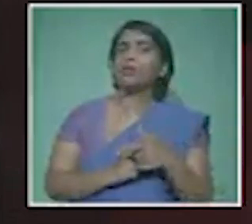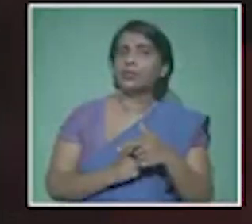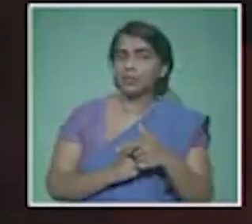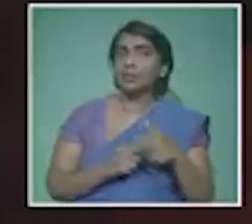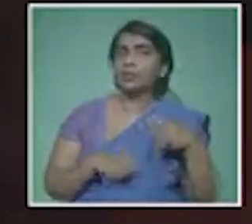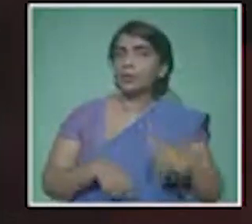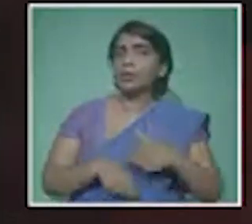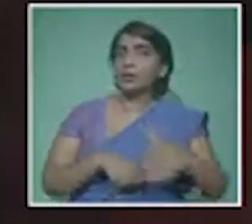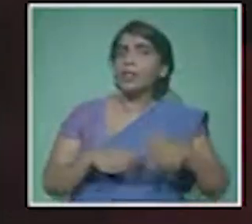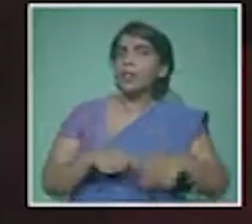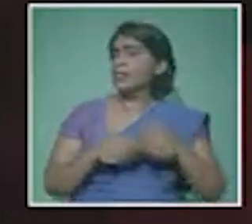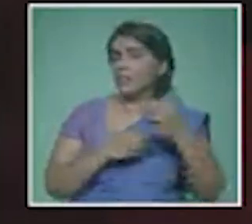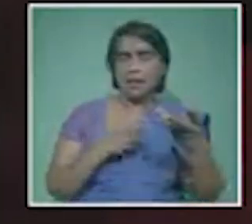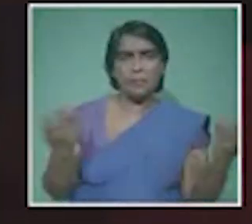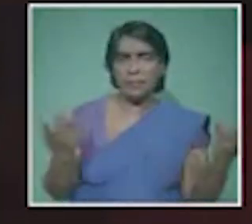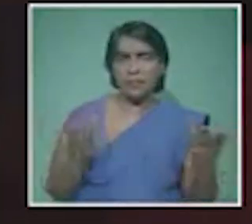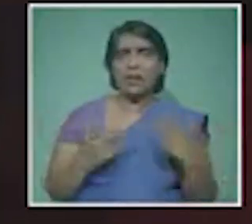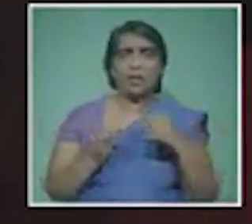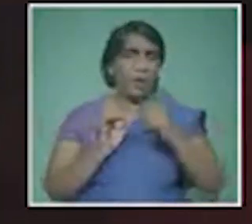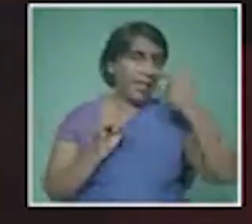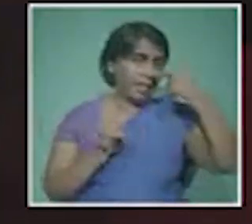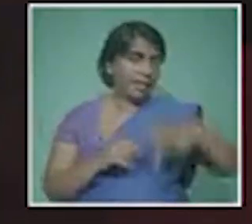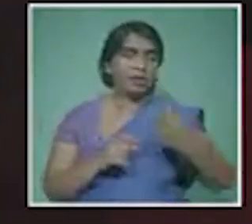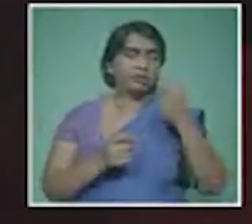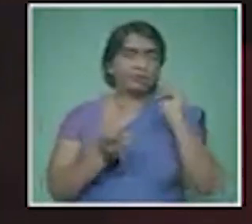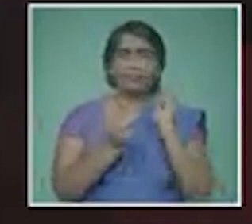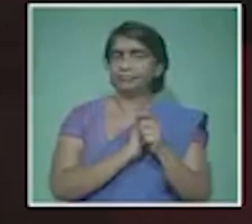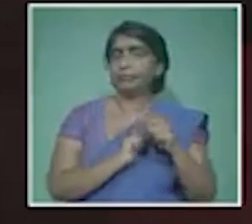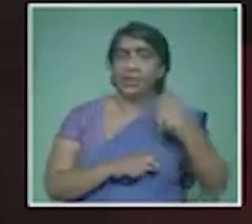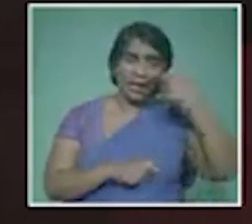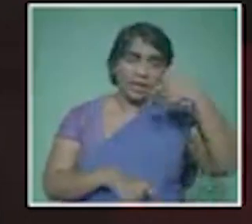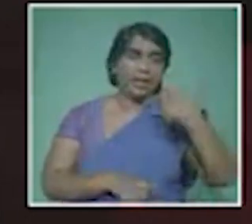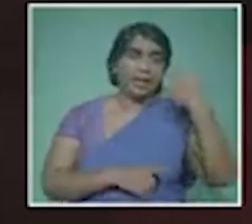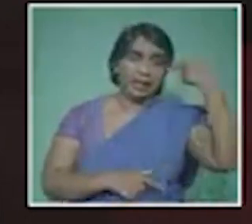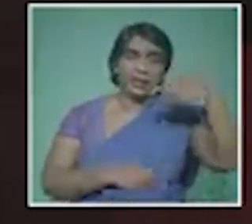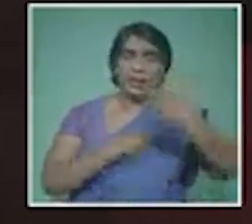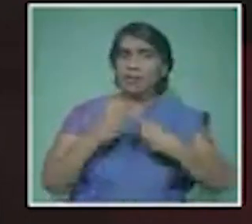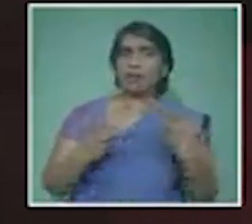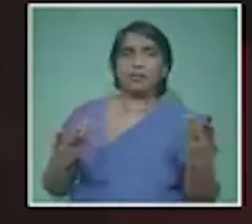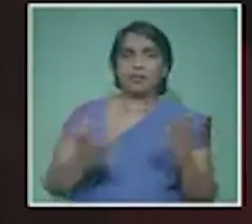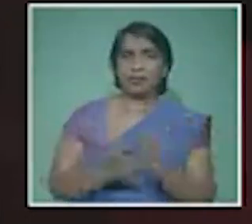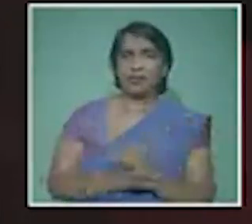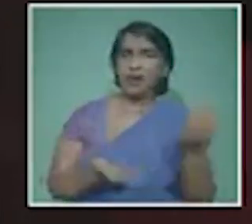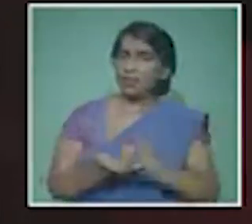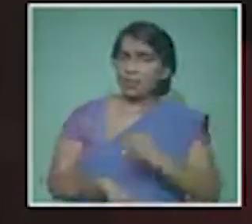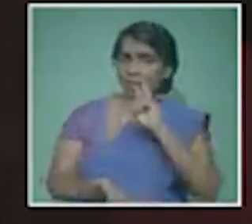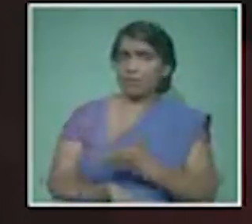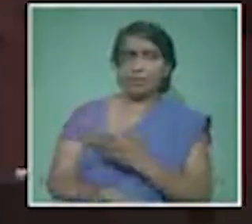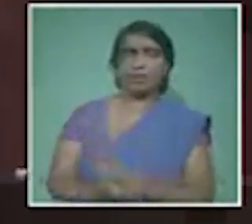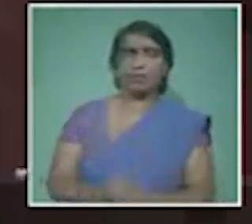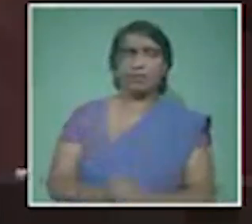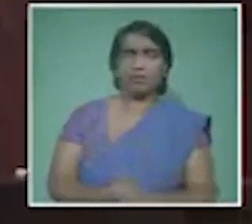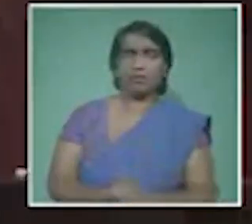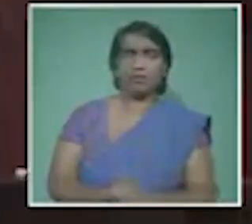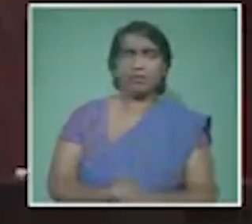மாட்டார்கள். அது பற்றியும் நாம் தேடி கண்டறிய வேண்டும். நமக்கு தற்போது இருக்கும் பொருளாதார பிரச்சனையை விட இளம் சமுதாயம் போதைப் பொருளுக்கு அடிமையாவது